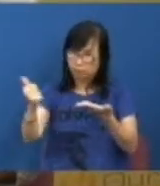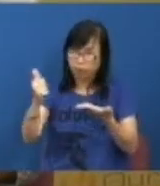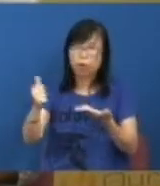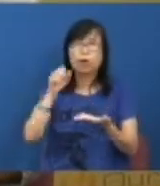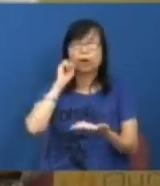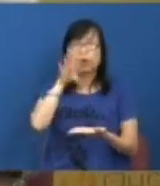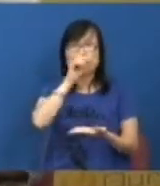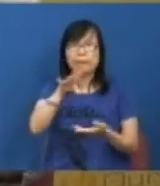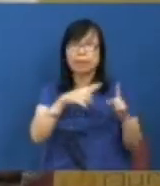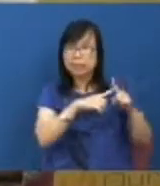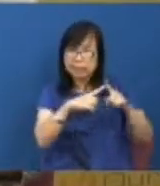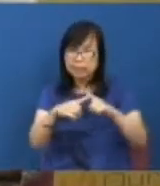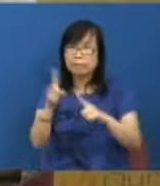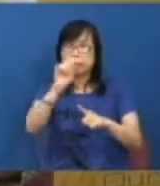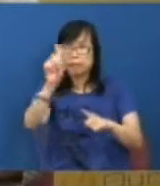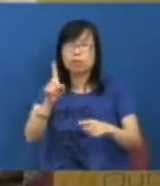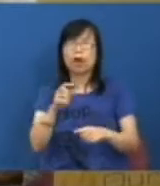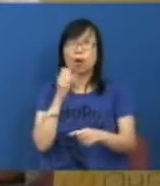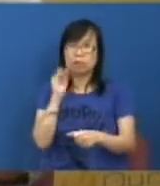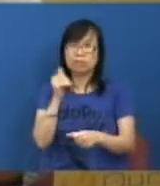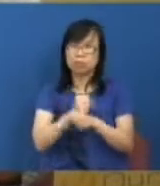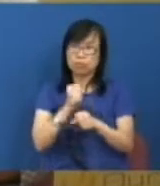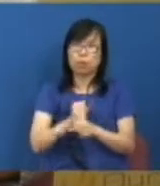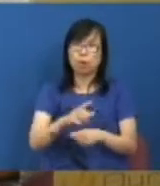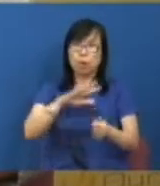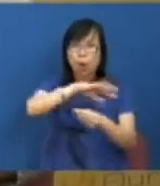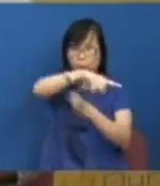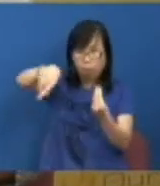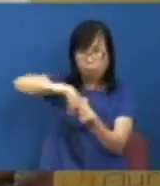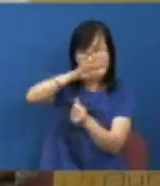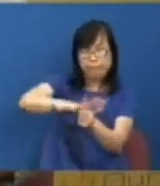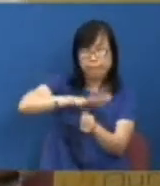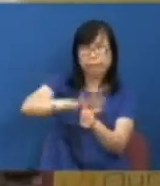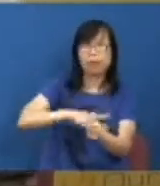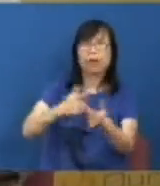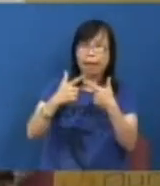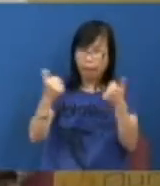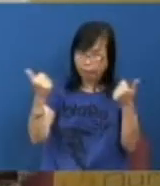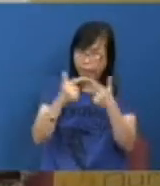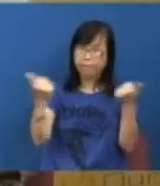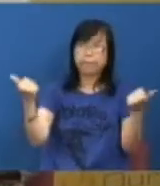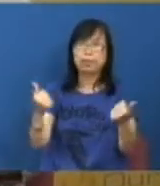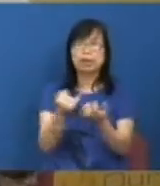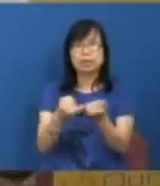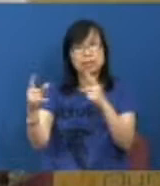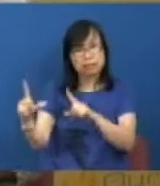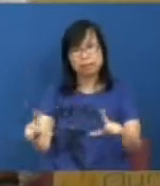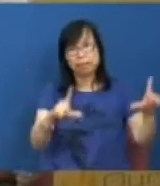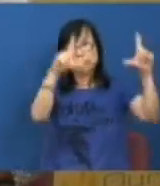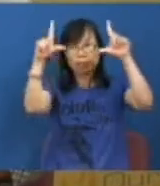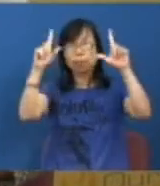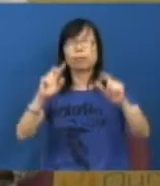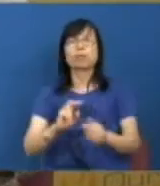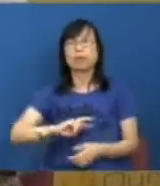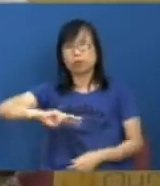型 是可以做到其實環保同埋適意的生活，令到佢更加配合，可以改善佢嘅生